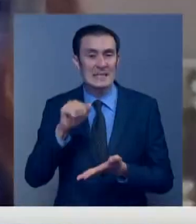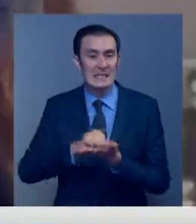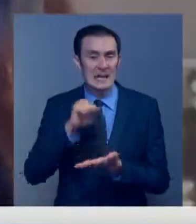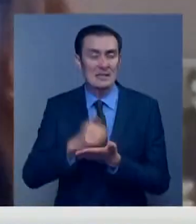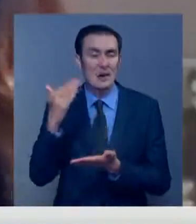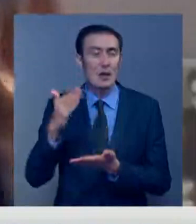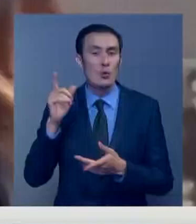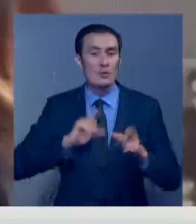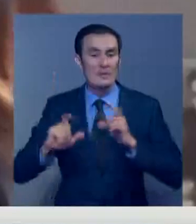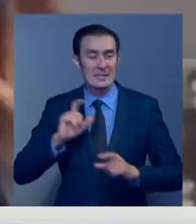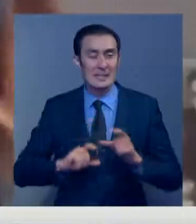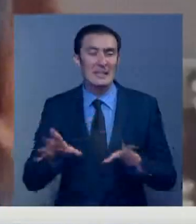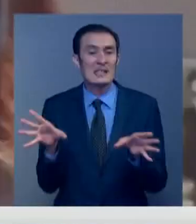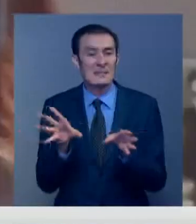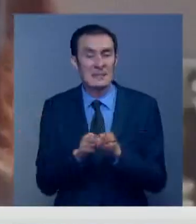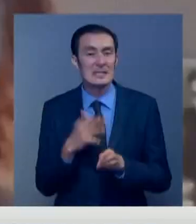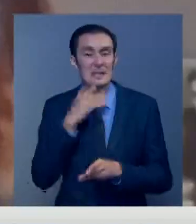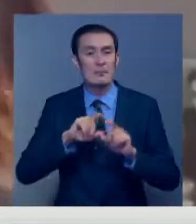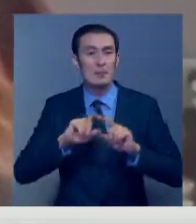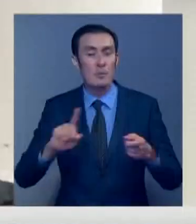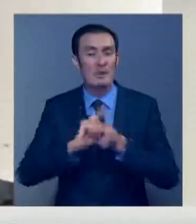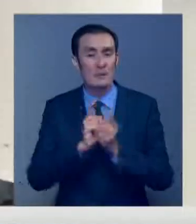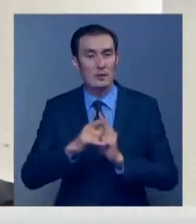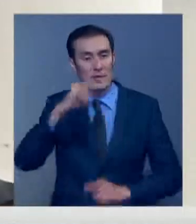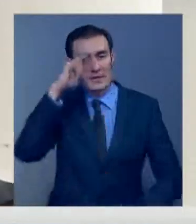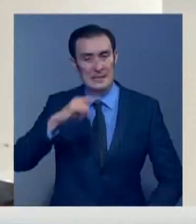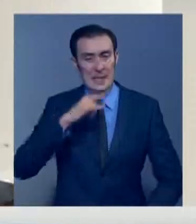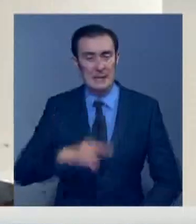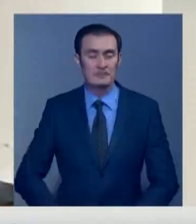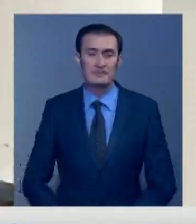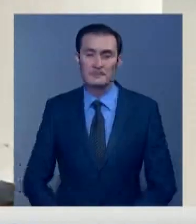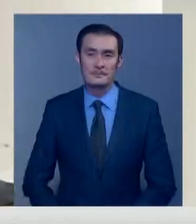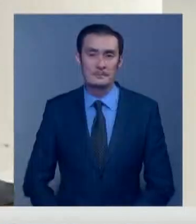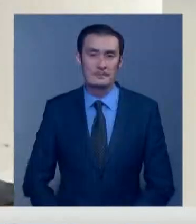издательством Кембриджского университета совместно с Национальным бюро переводов Казахстана.